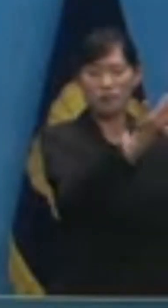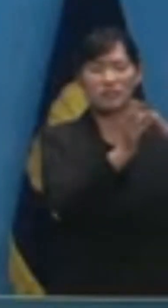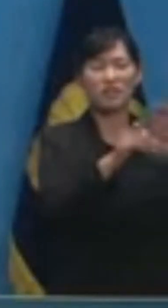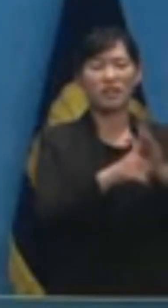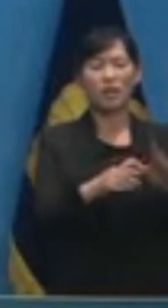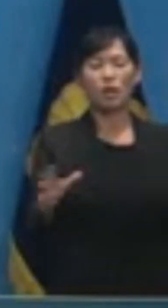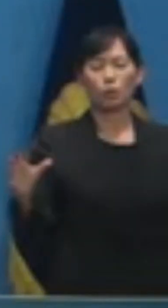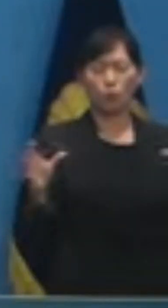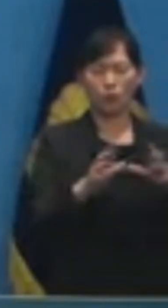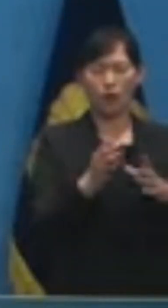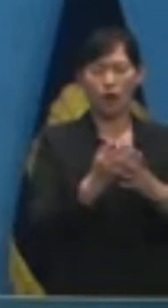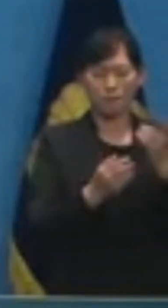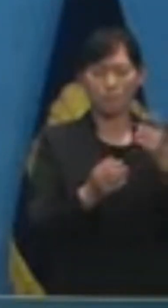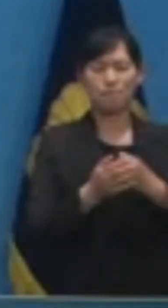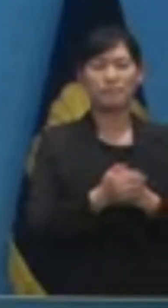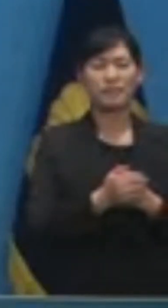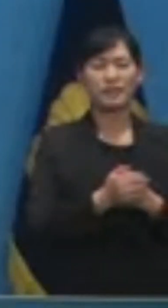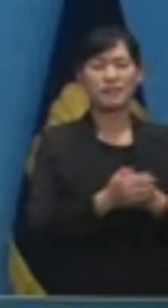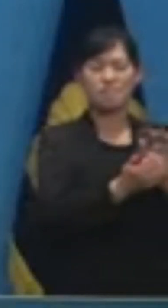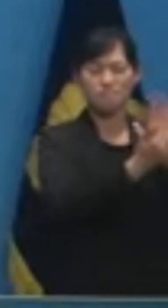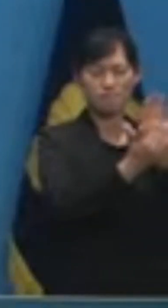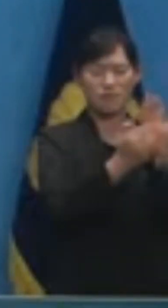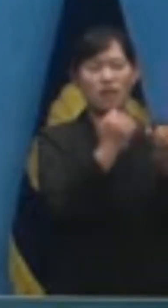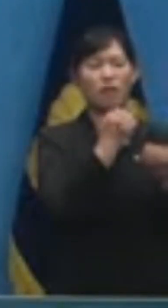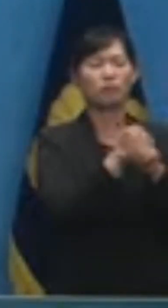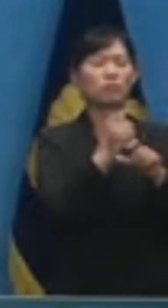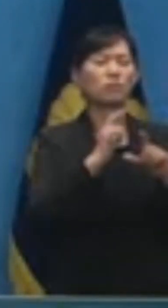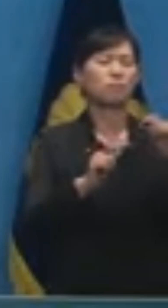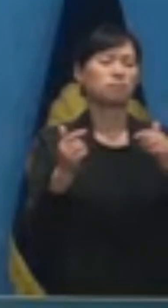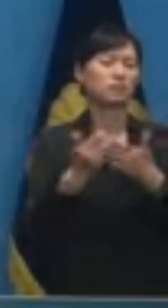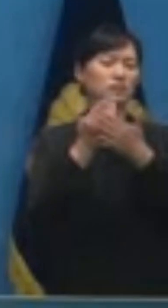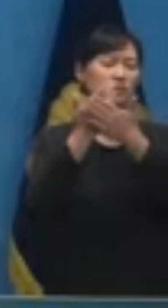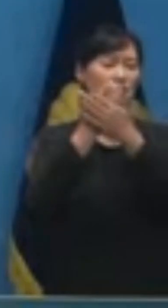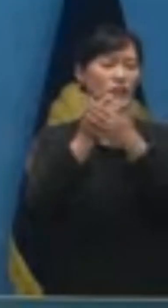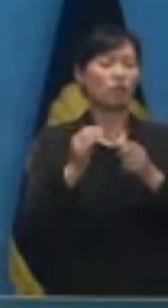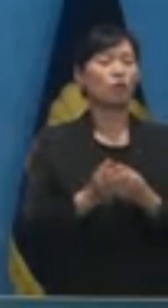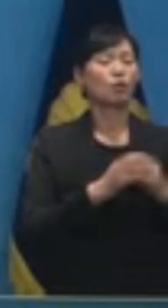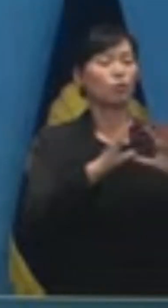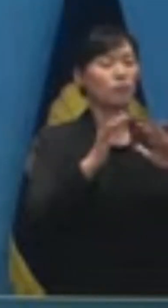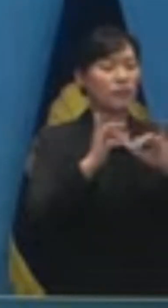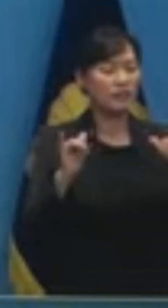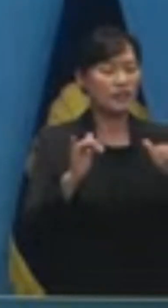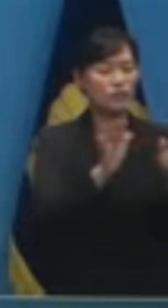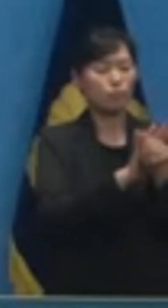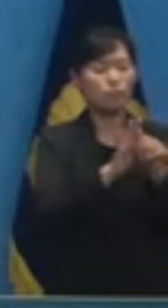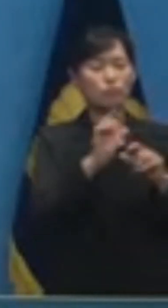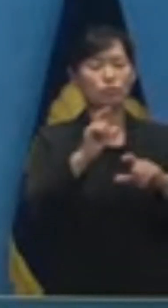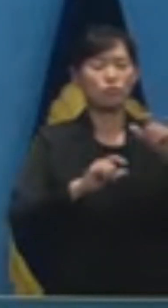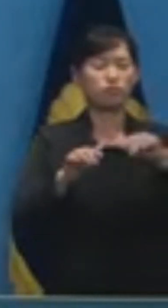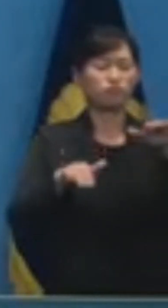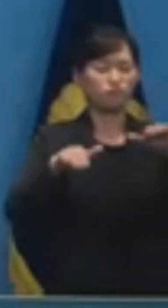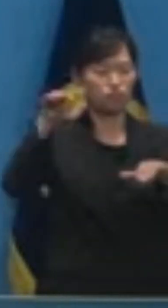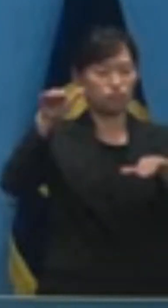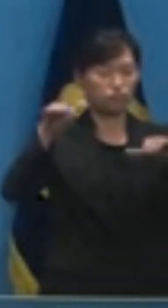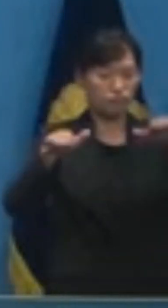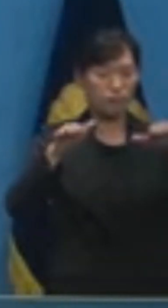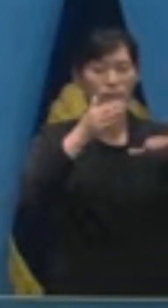통합 대응력을 향상시켜 지역 간의 대국민 서비스의 격차도 완화시킬 수 있습니다.